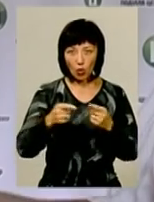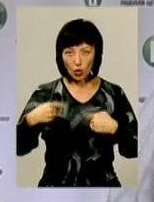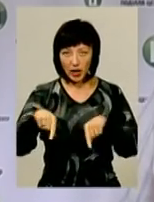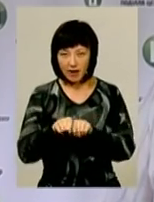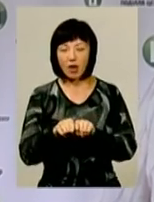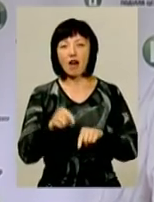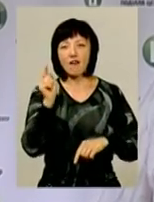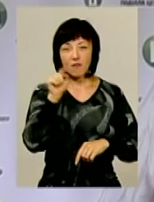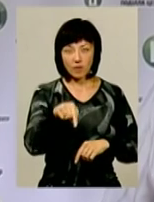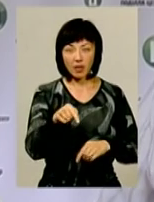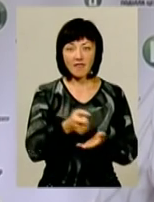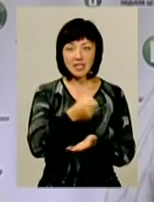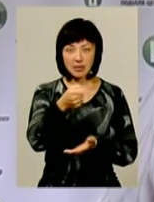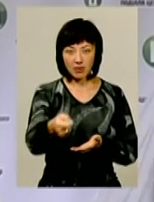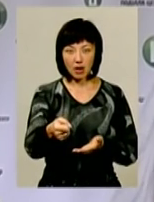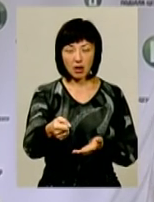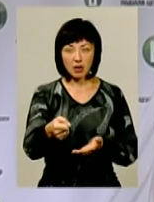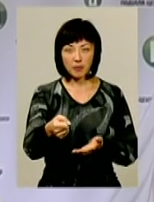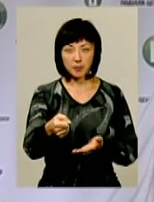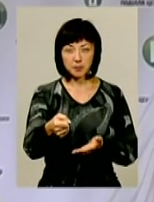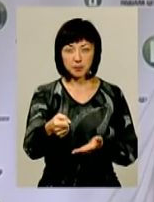вона виставляє у